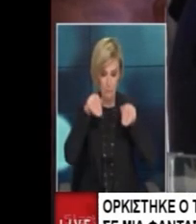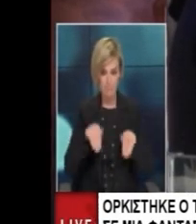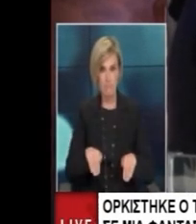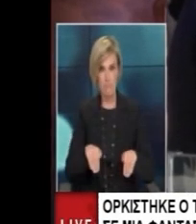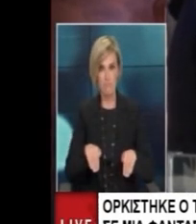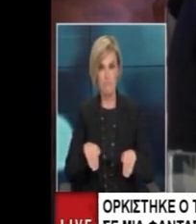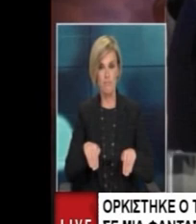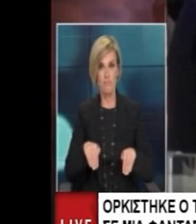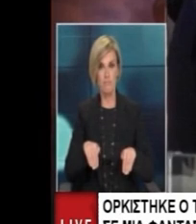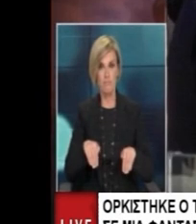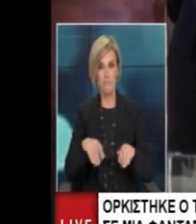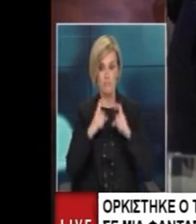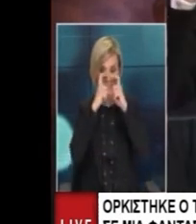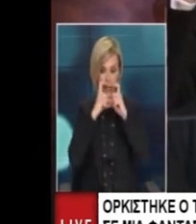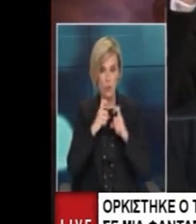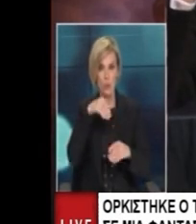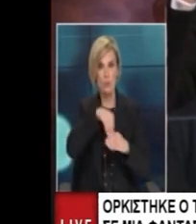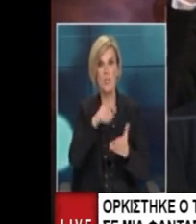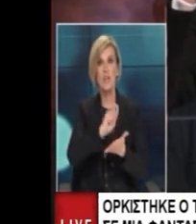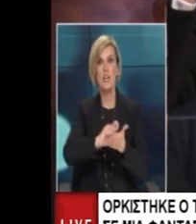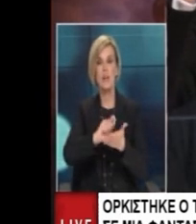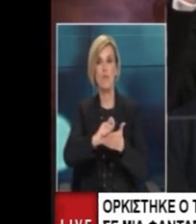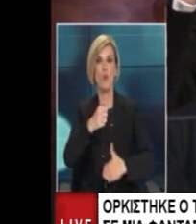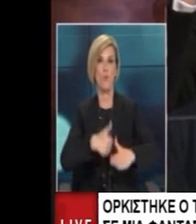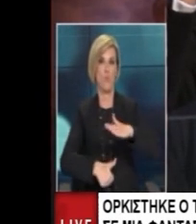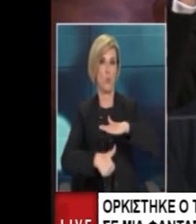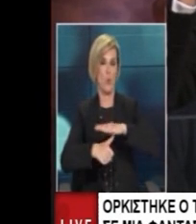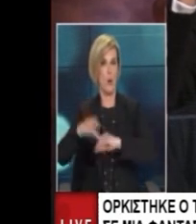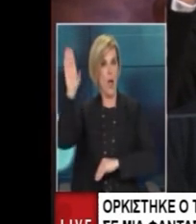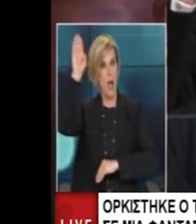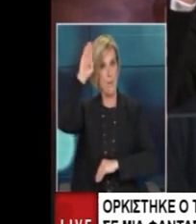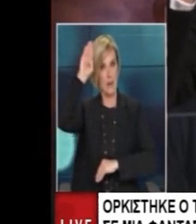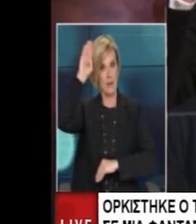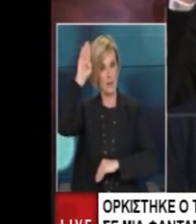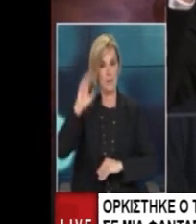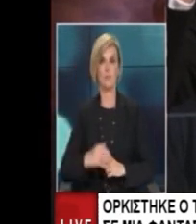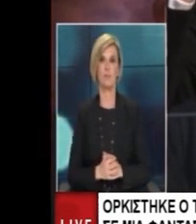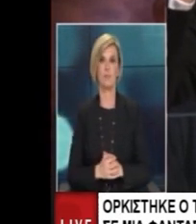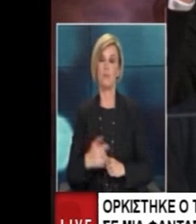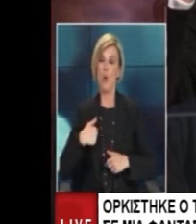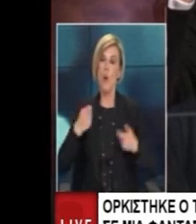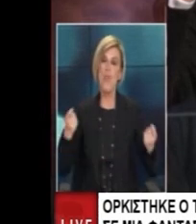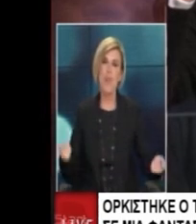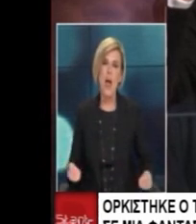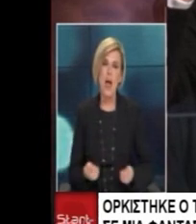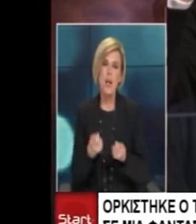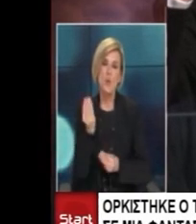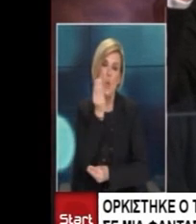τα καθήκοντα του γραφείου του Προέδρου των ΗΠΑ και θα το κάνω όσο καλύτερα μπορώ